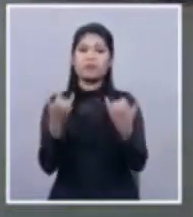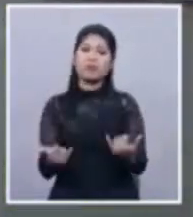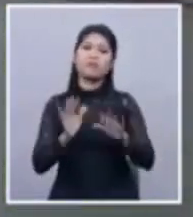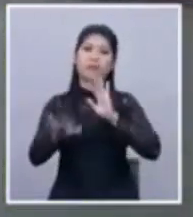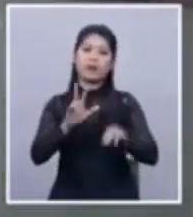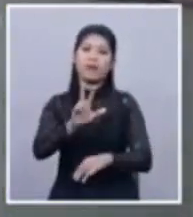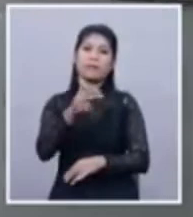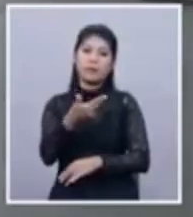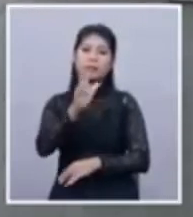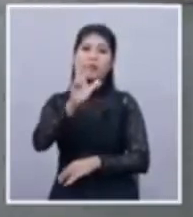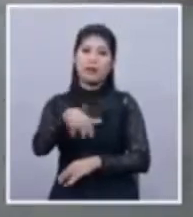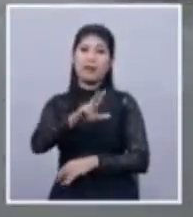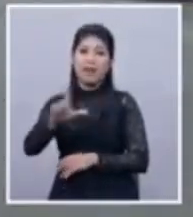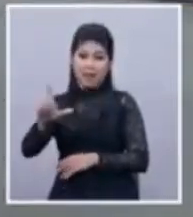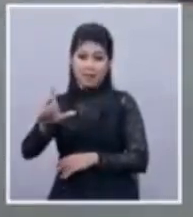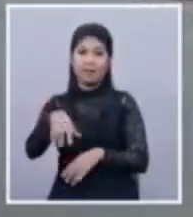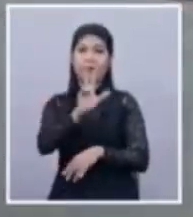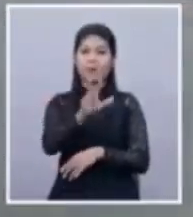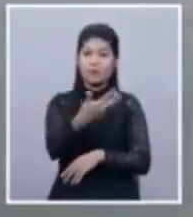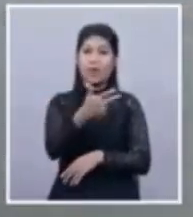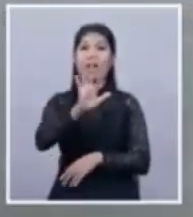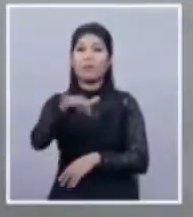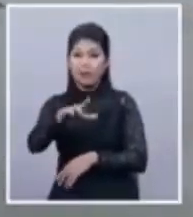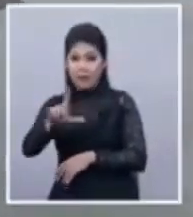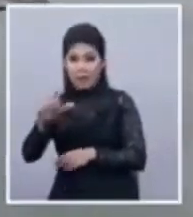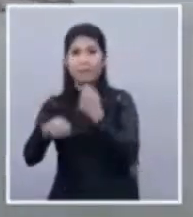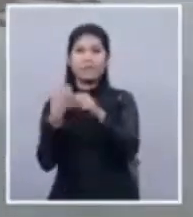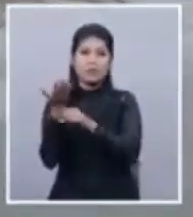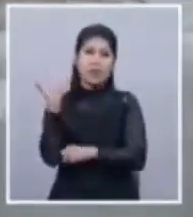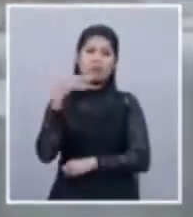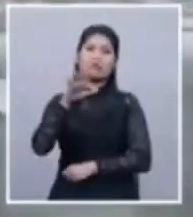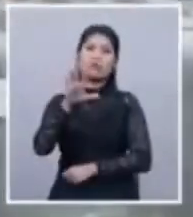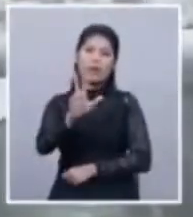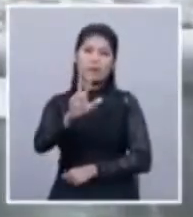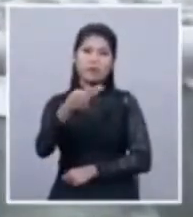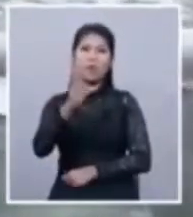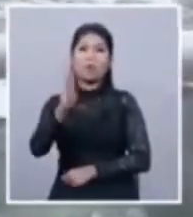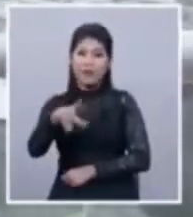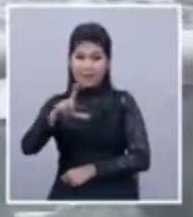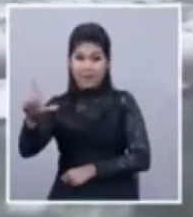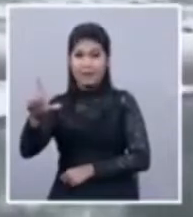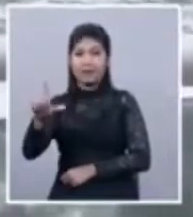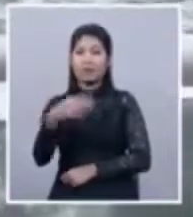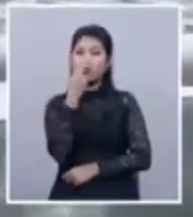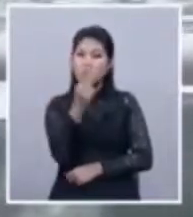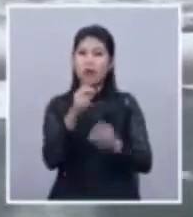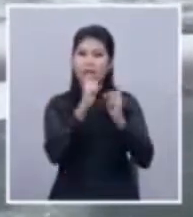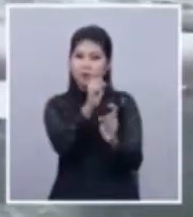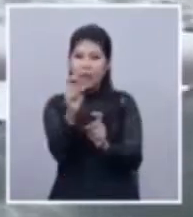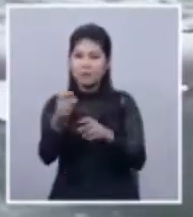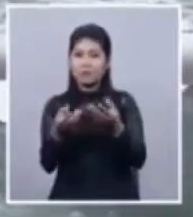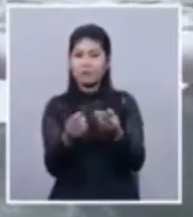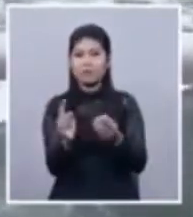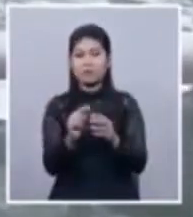ก 33,000 ล้านถึง 35,000 ล้านลูกบาศก์เมตรปีแล้วมีอยู่ 36,000 ล้านแล้วก็มาดูพื้นที่เสี่ยงไหมเพราะว่าบอกว่